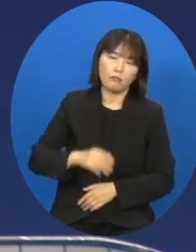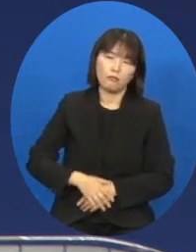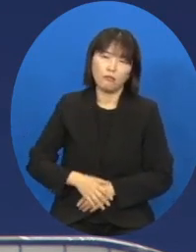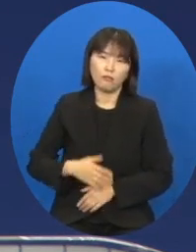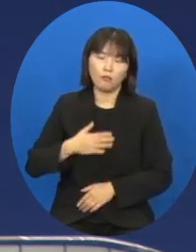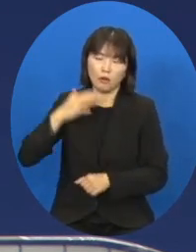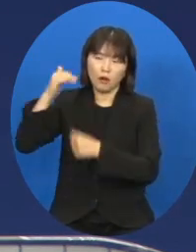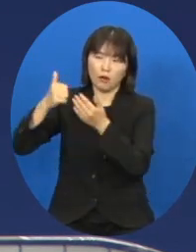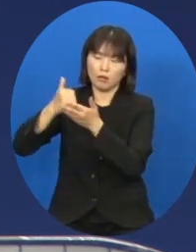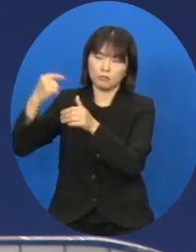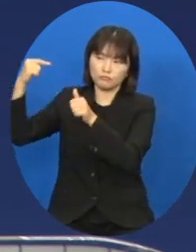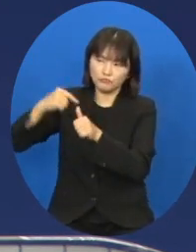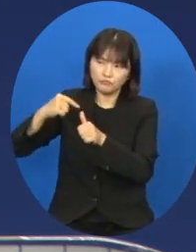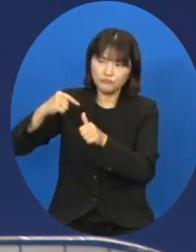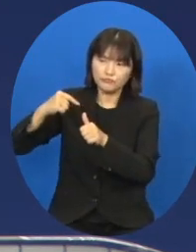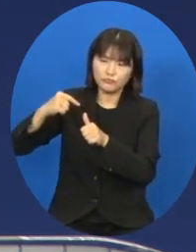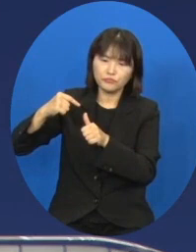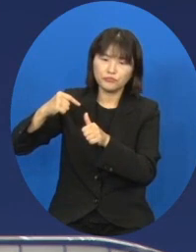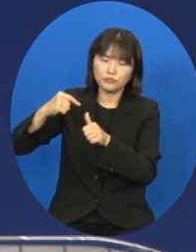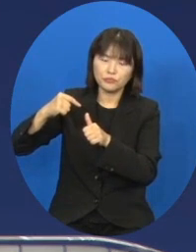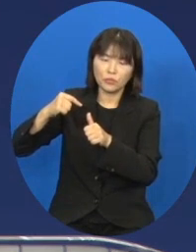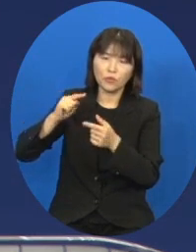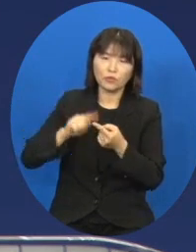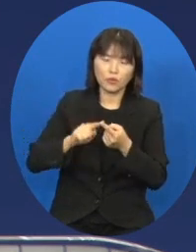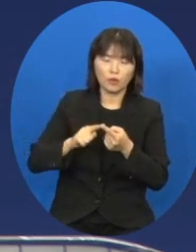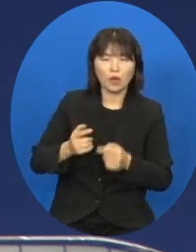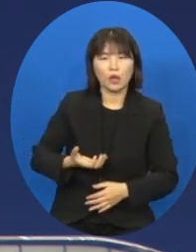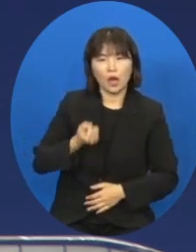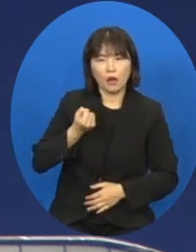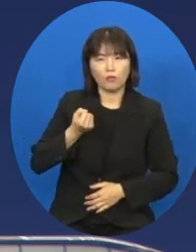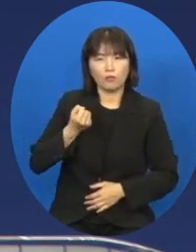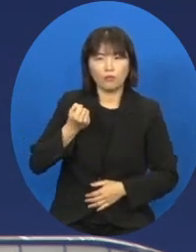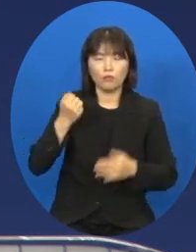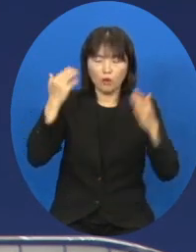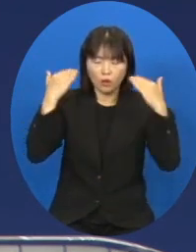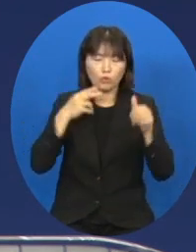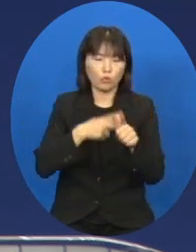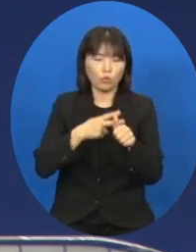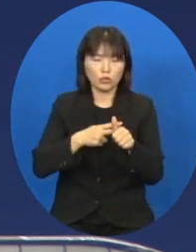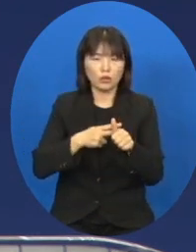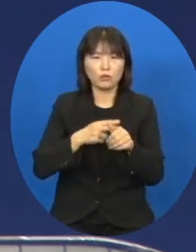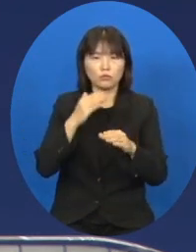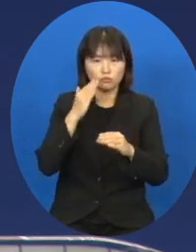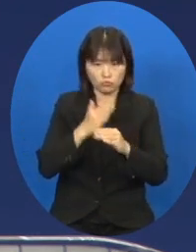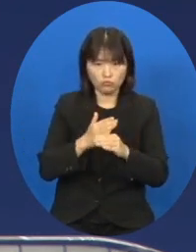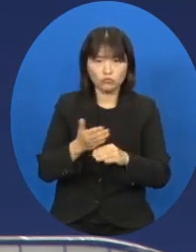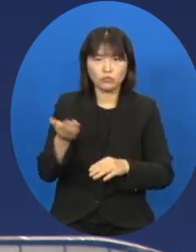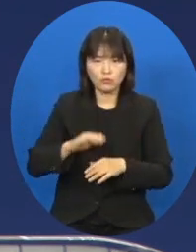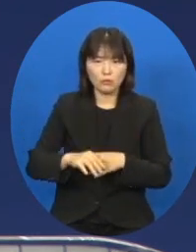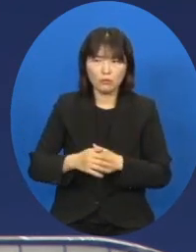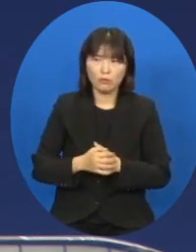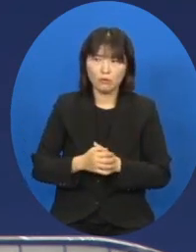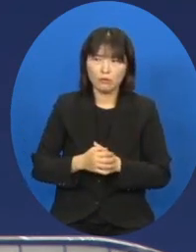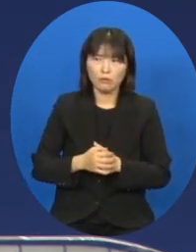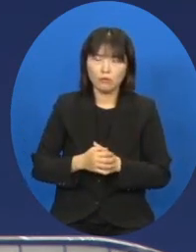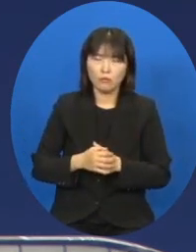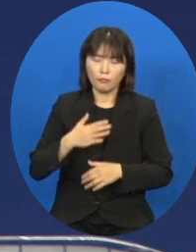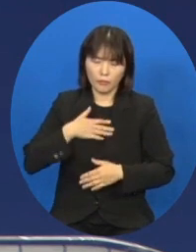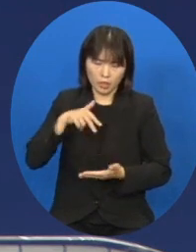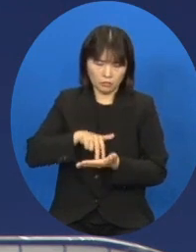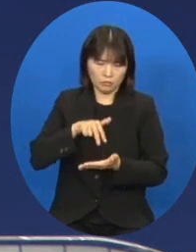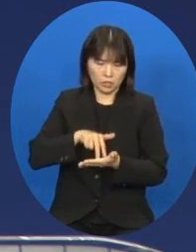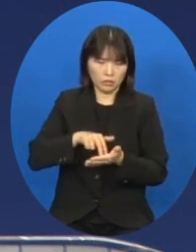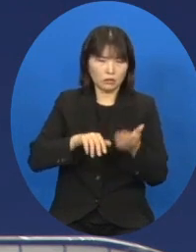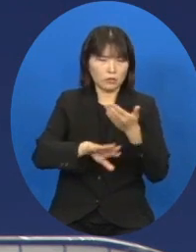사명감을 가지고 학교 교사를 하고 있는데, 자기 같은 사람이 오히려 다른 교사들에게 불편을 주는